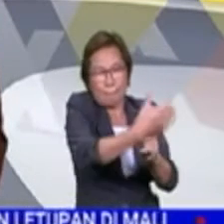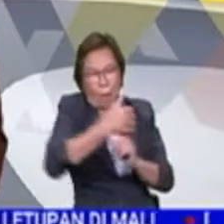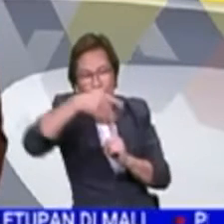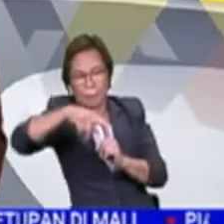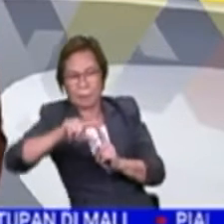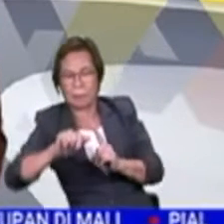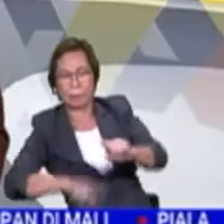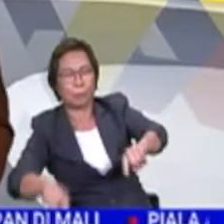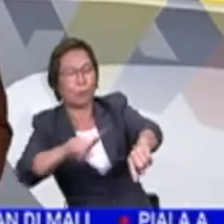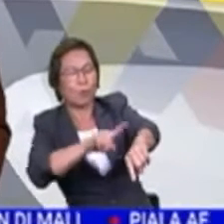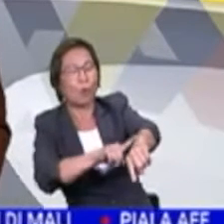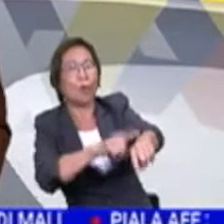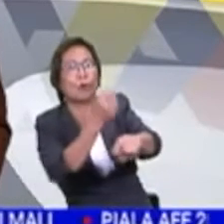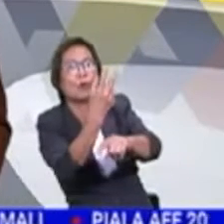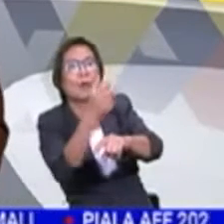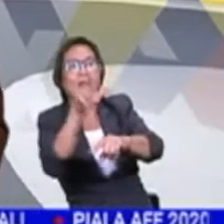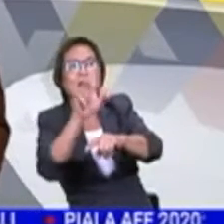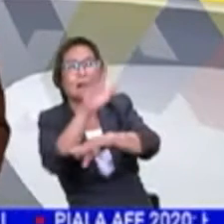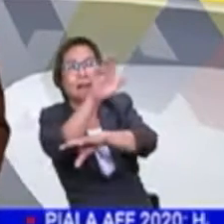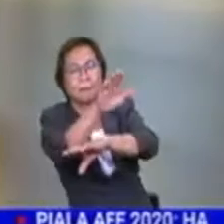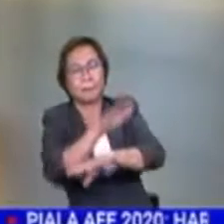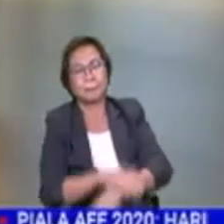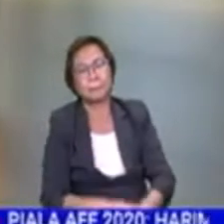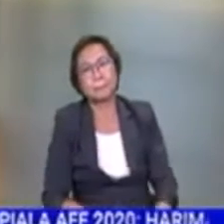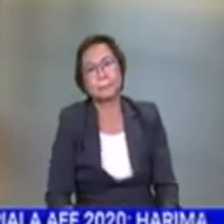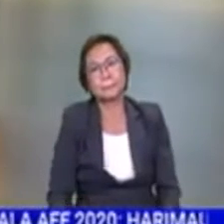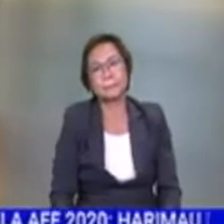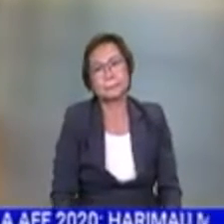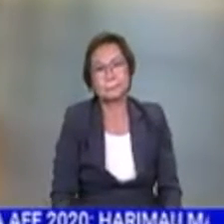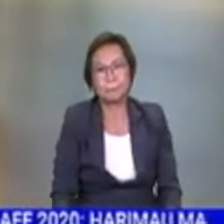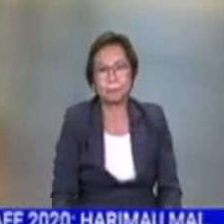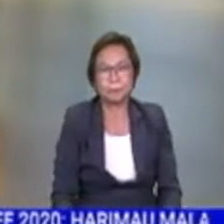PGA kira-kira pukul 12.30 hari.